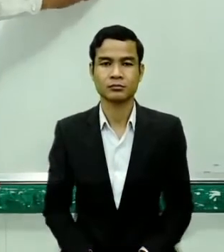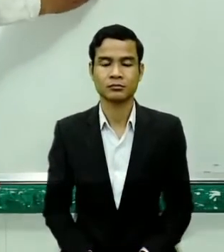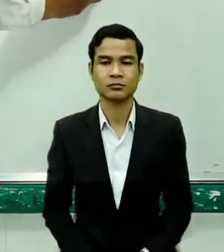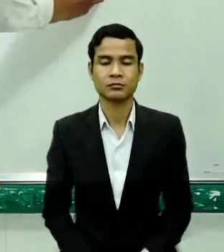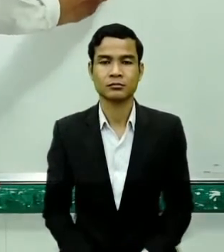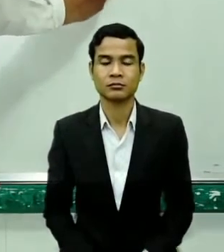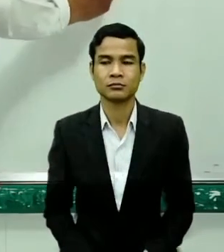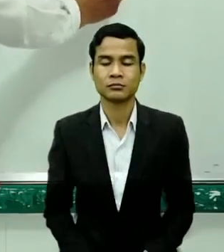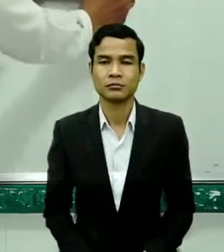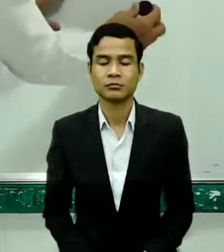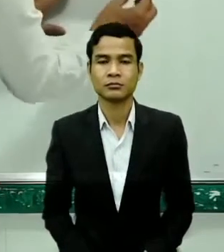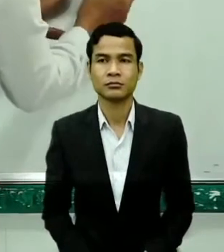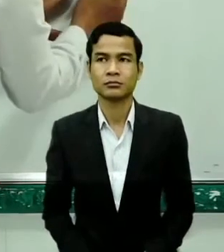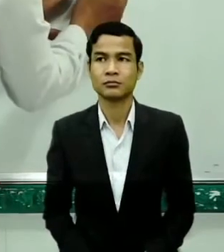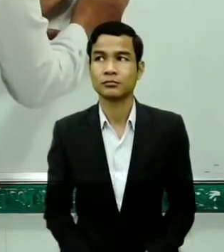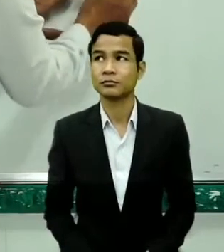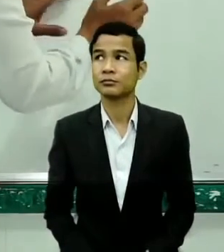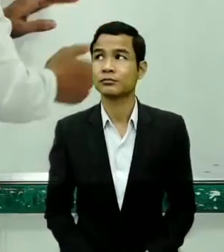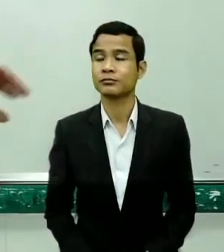tế